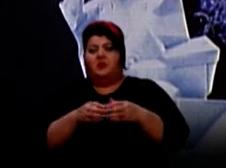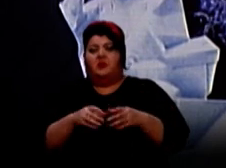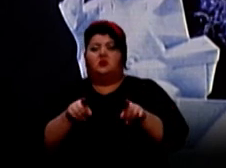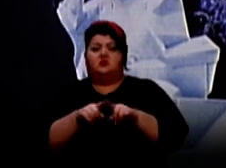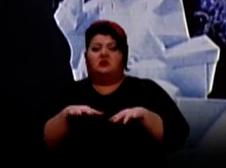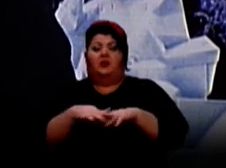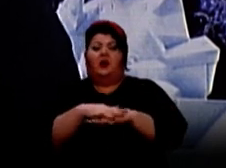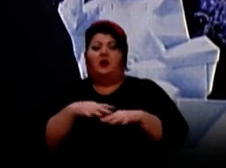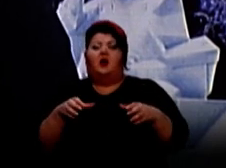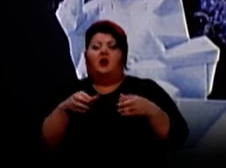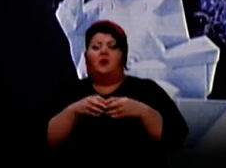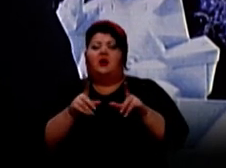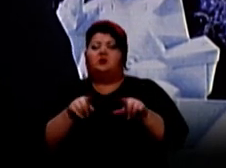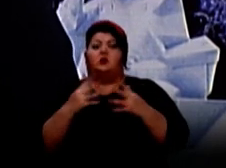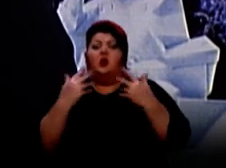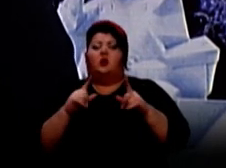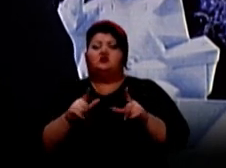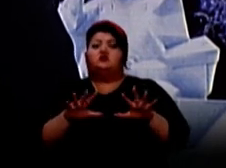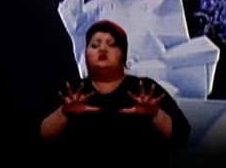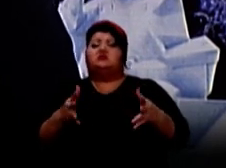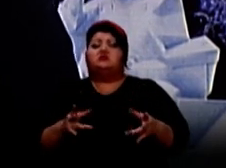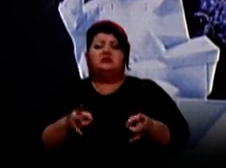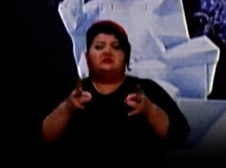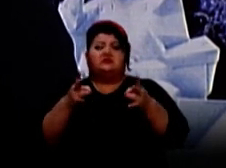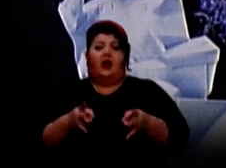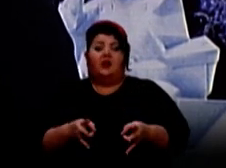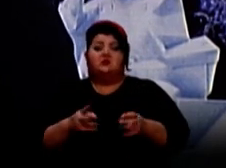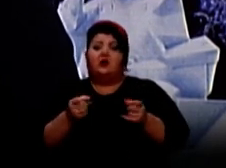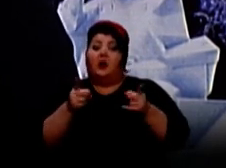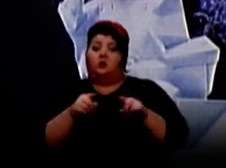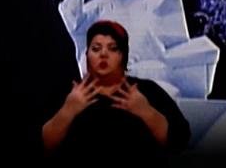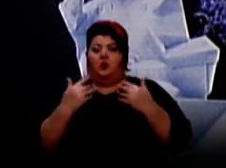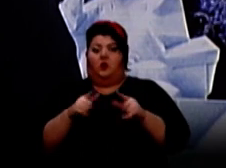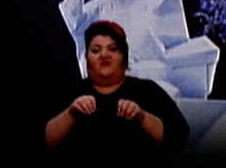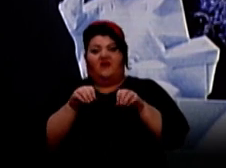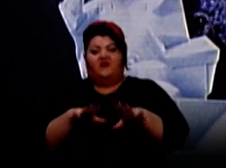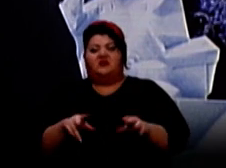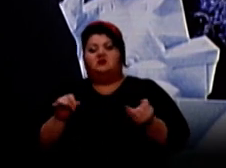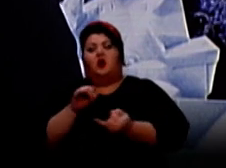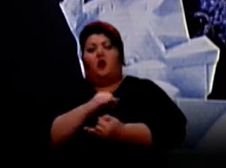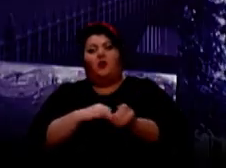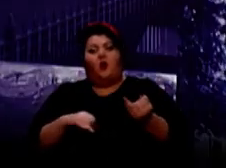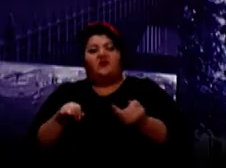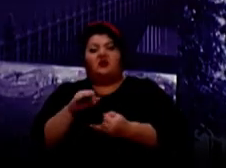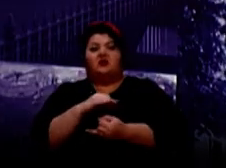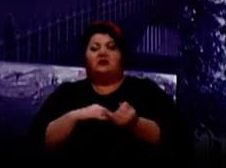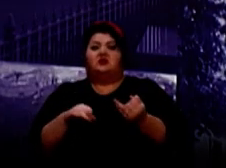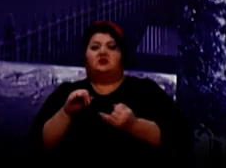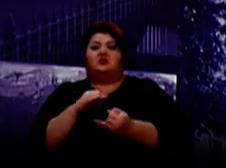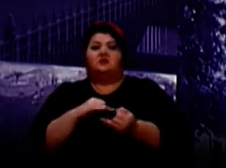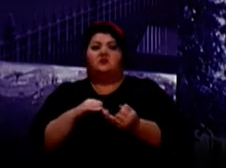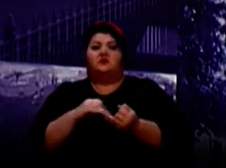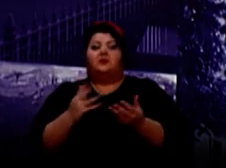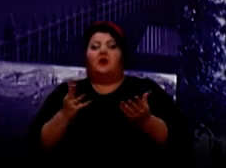саму громадськість, не тоді, коли в нас щось сталося, а тоді, коли от ви вирішили обговорити. Дякую.